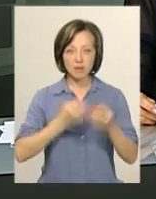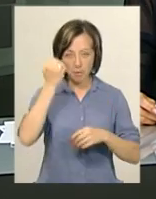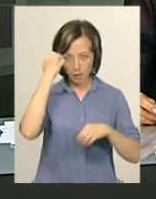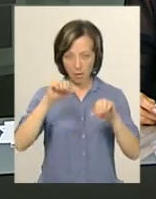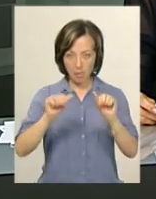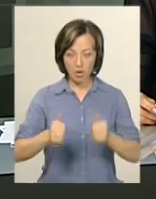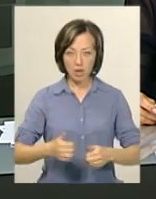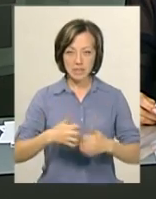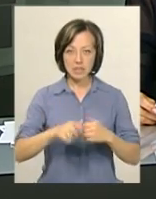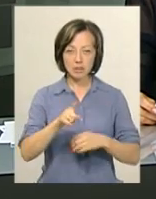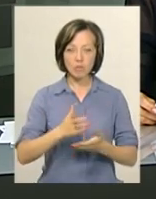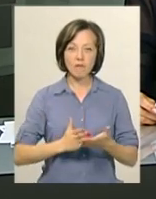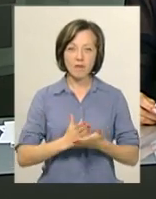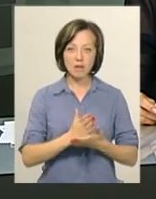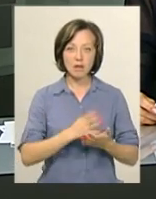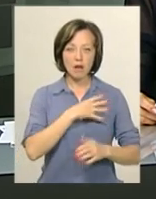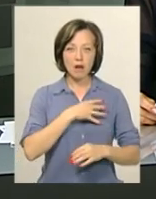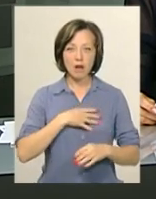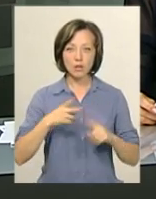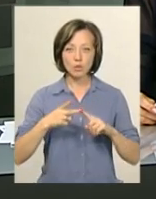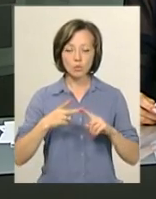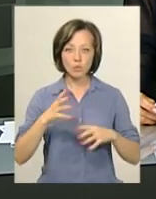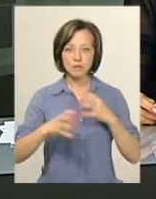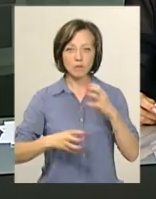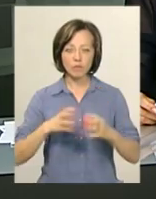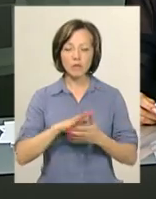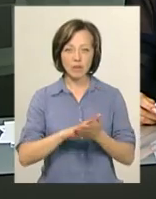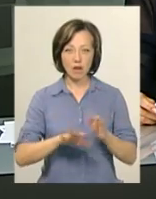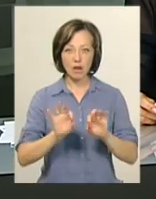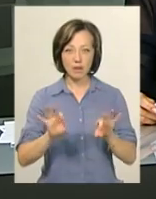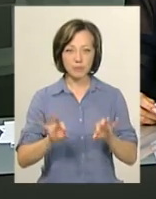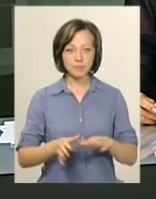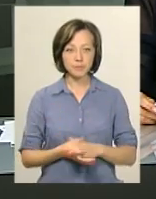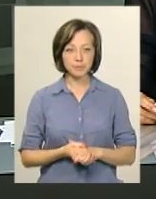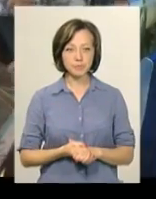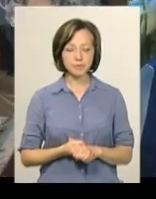меморіалу. Серед них були і ветерани Другої світової. Наталя Сідова розповість більше.